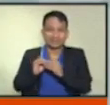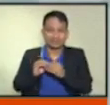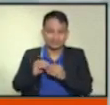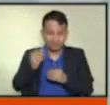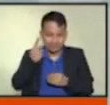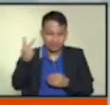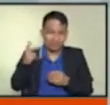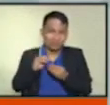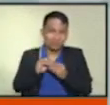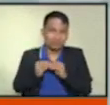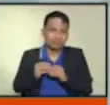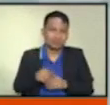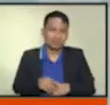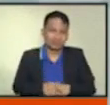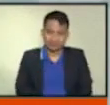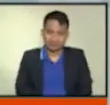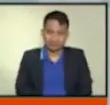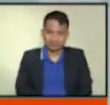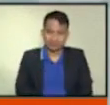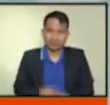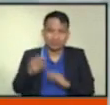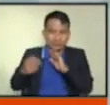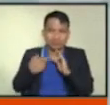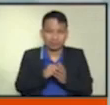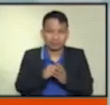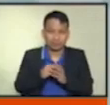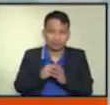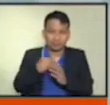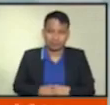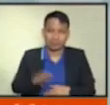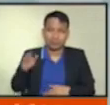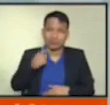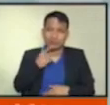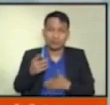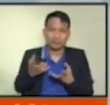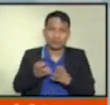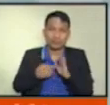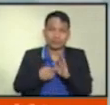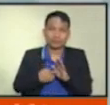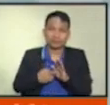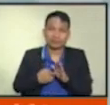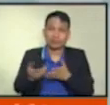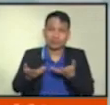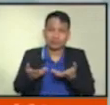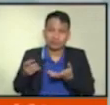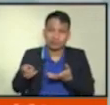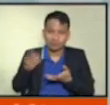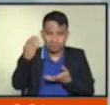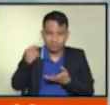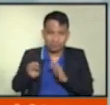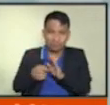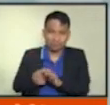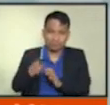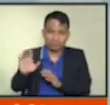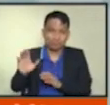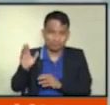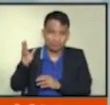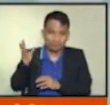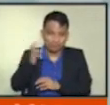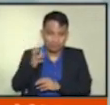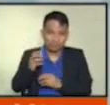naman mamayte po eh. Naka-record pa raw yung paghalikan nyo. Gusto mo iparinig pa sa iyo ni Mr. Rosendo